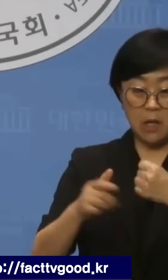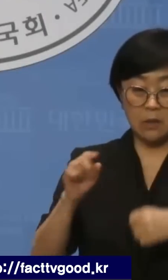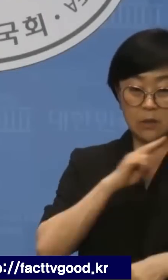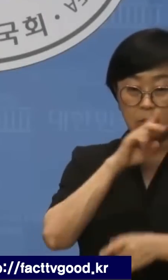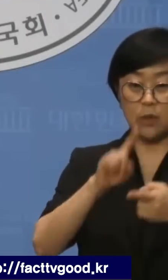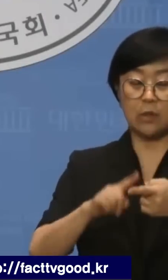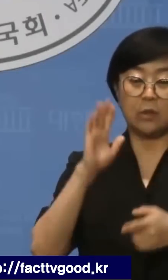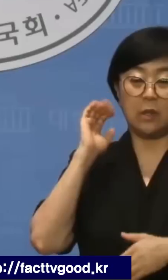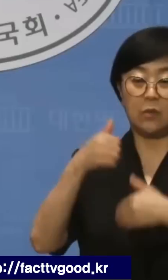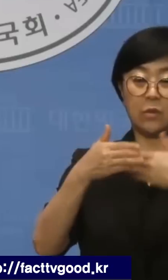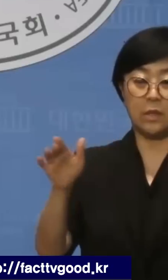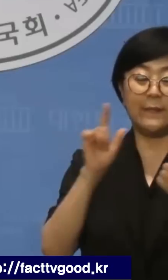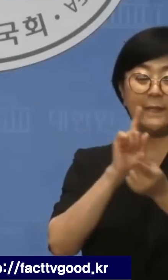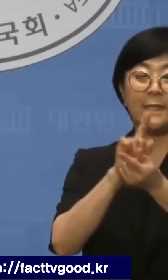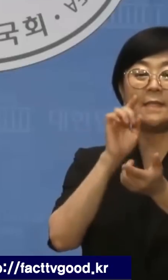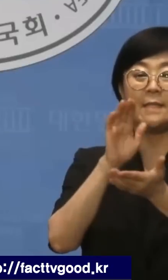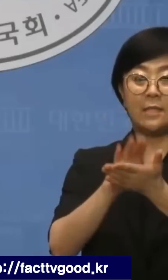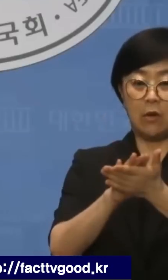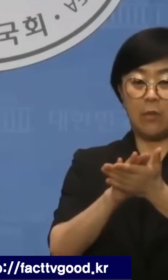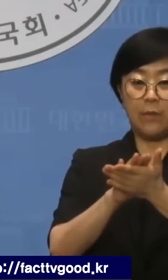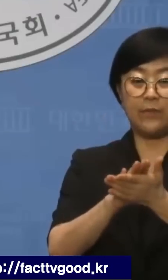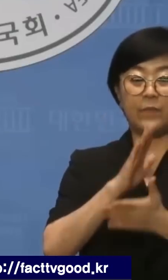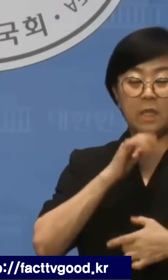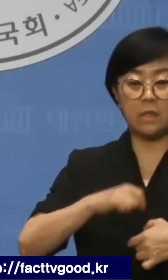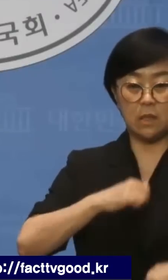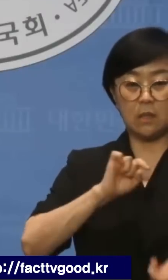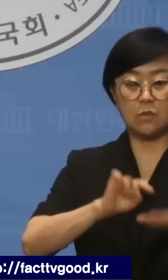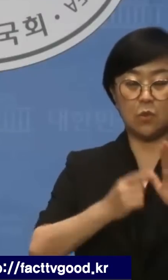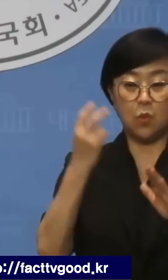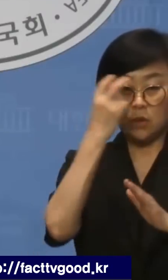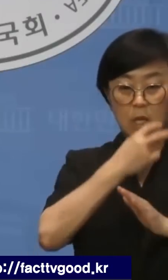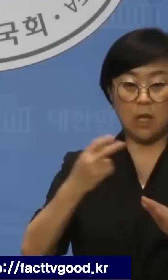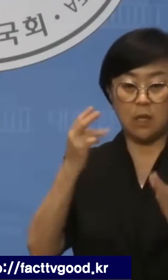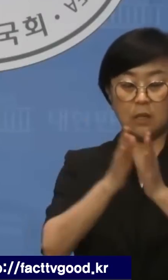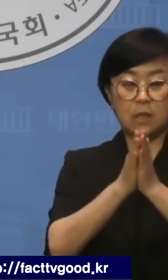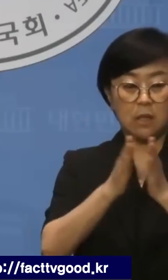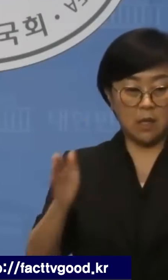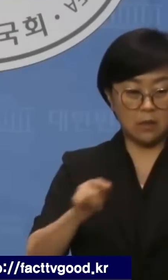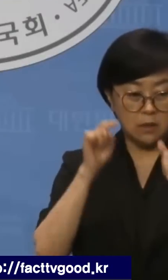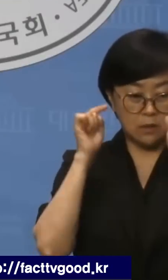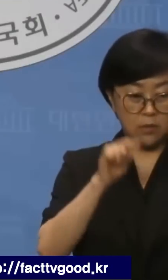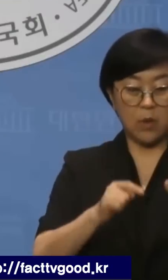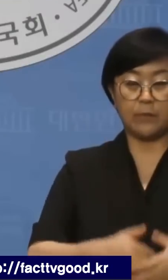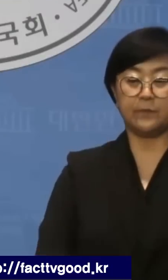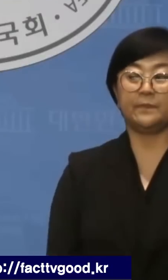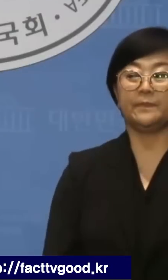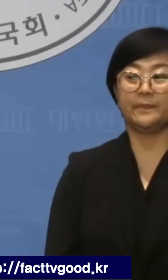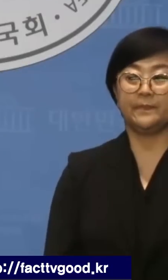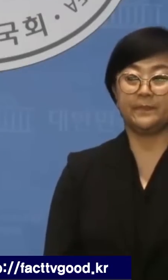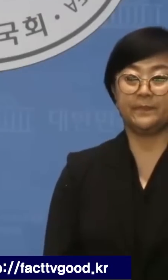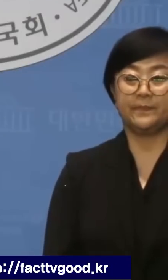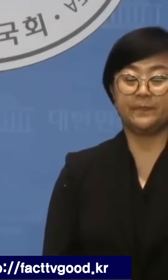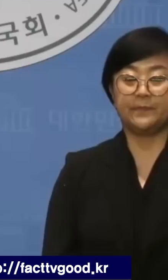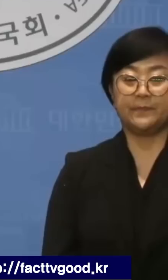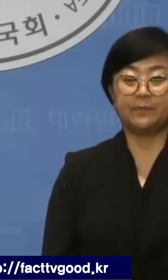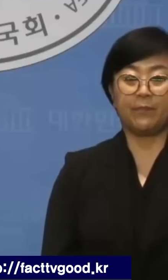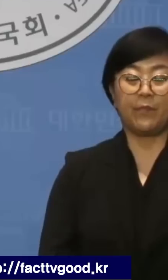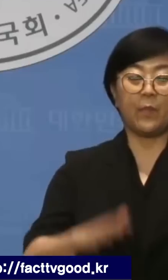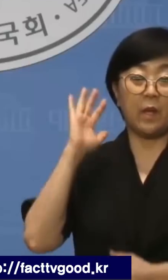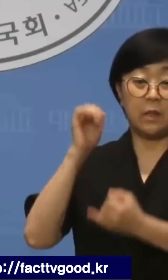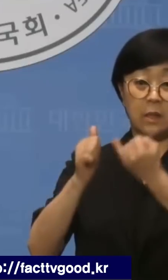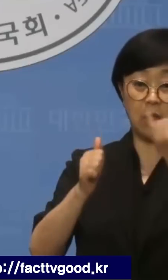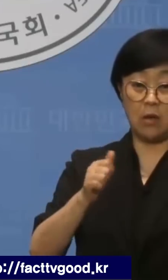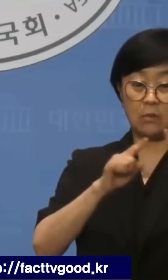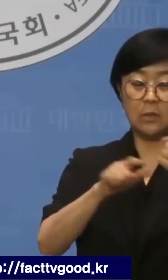대해서 대통령실이 직접 진상조사에 착수할 것을 천명하십시오. 김건희